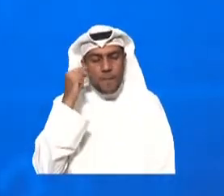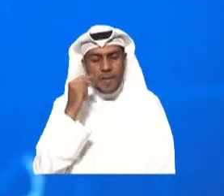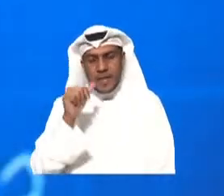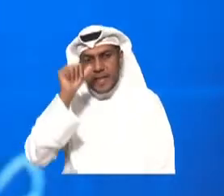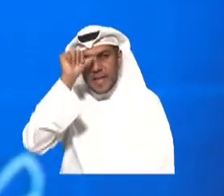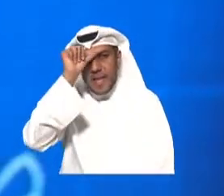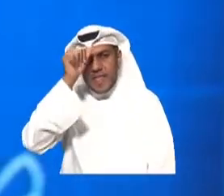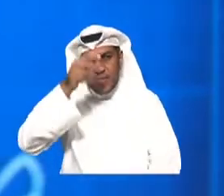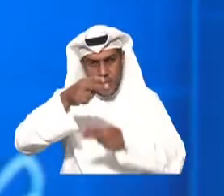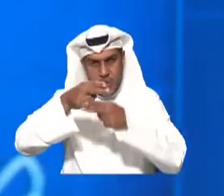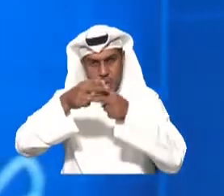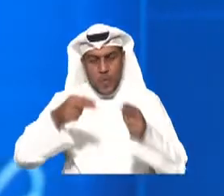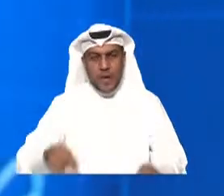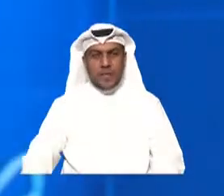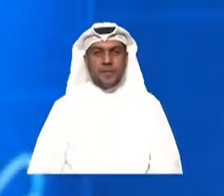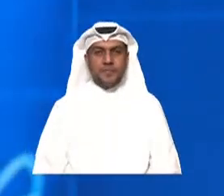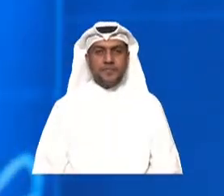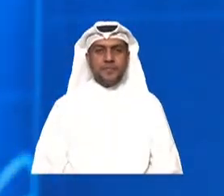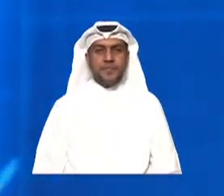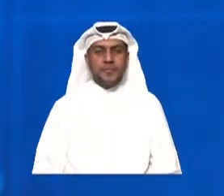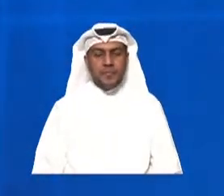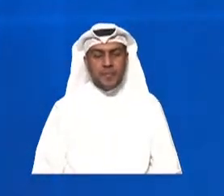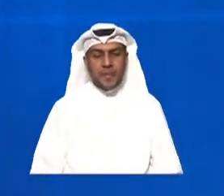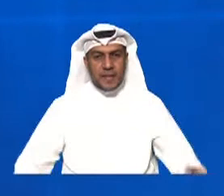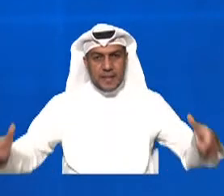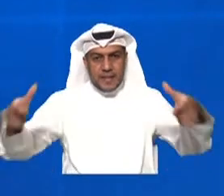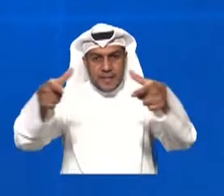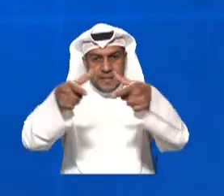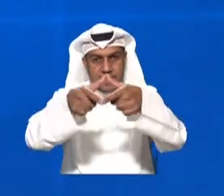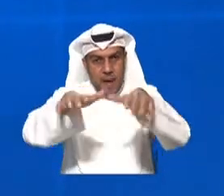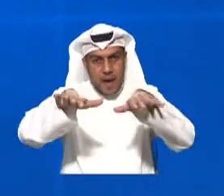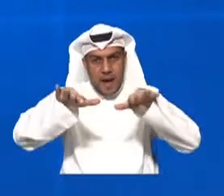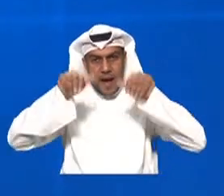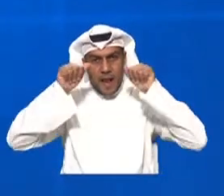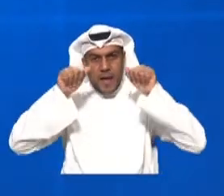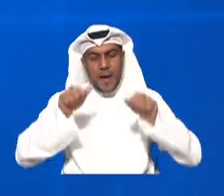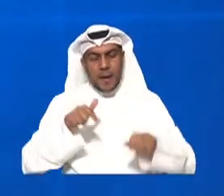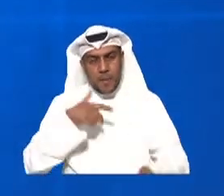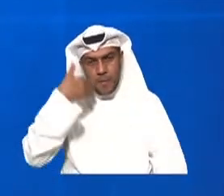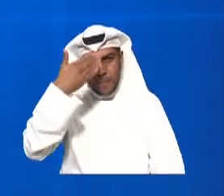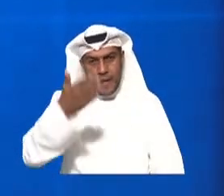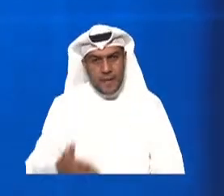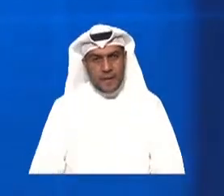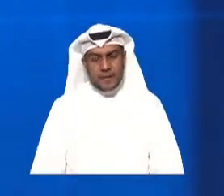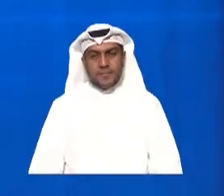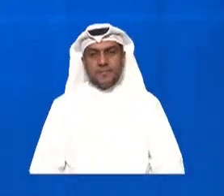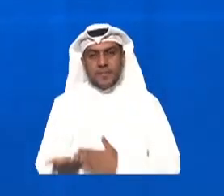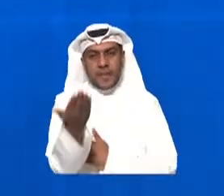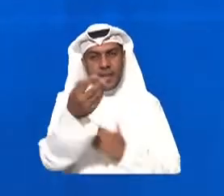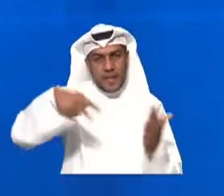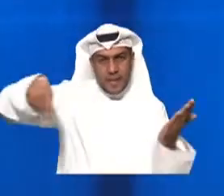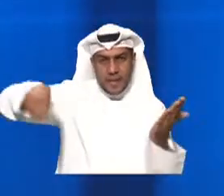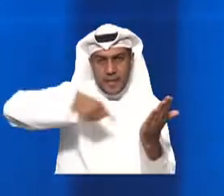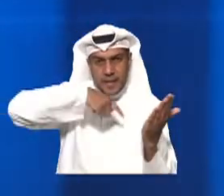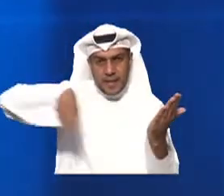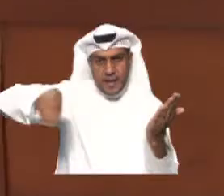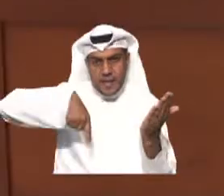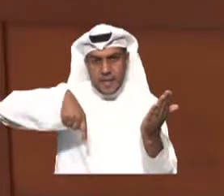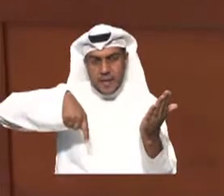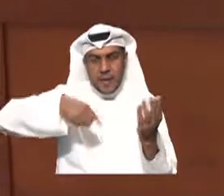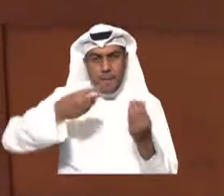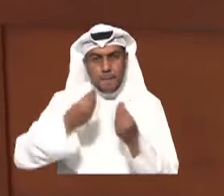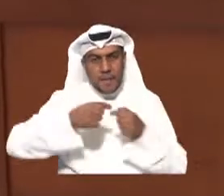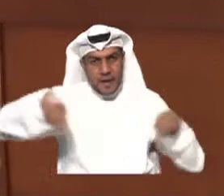والهامة. وعقب جلسة المباحثات الرسمية تم التوقيع على مذكرة تفاهم بين حكومة دولة الكويت